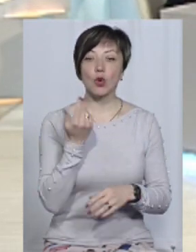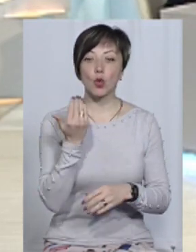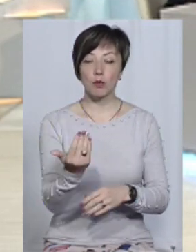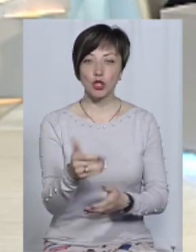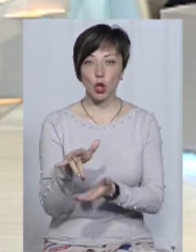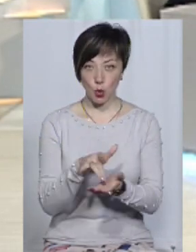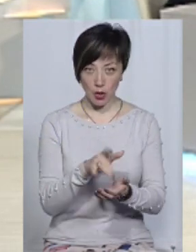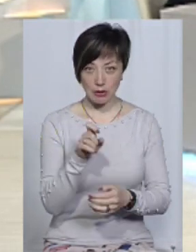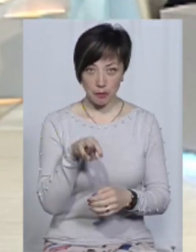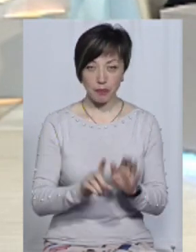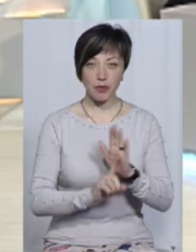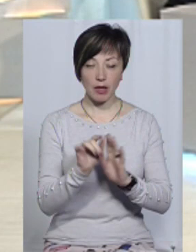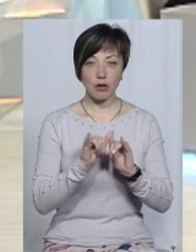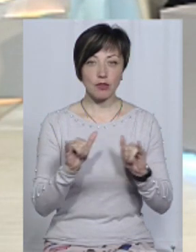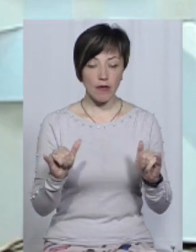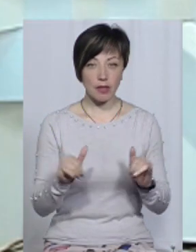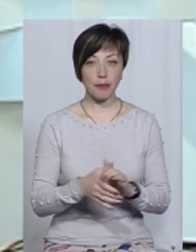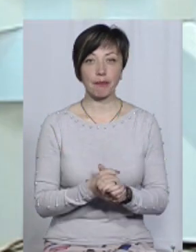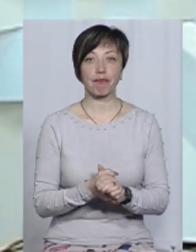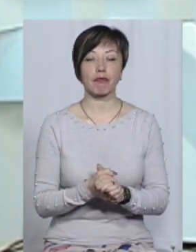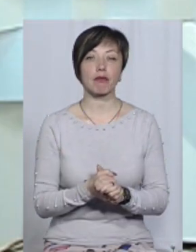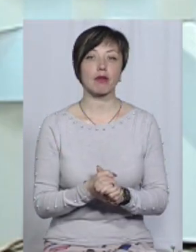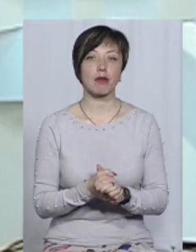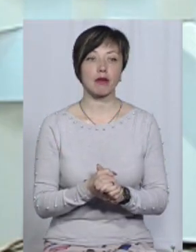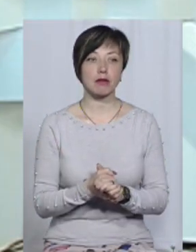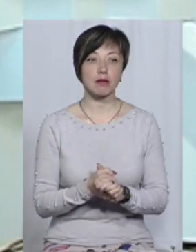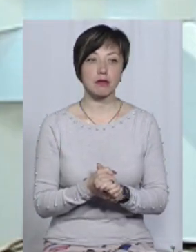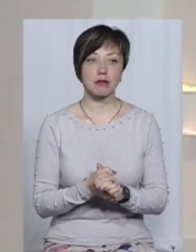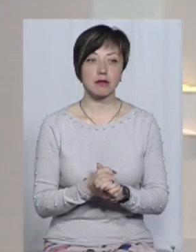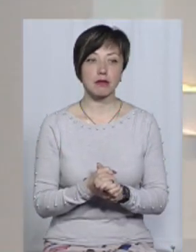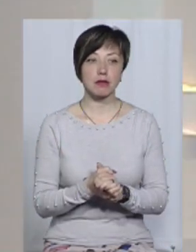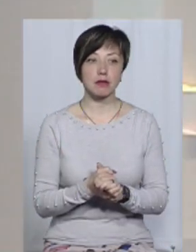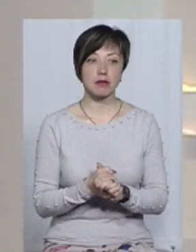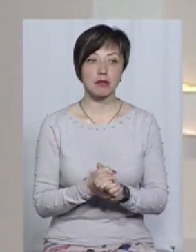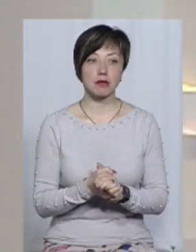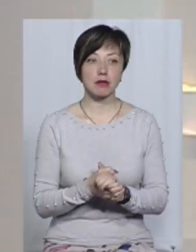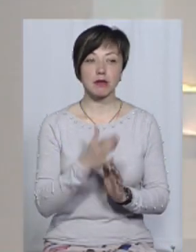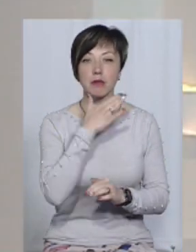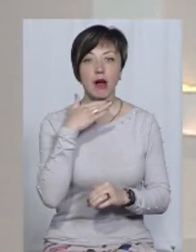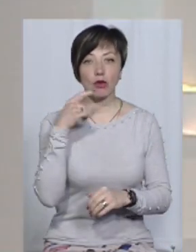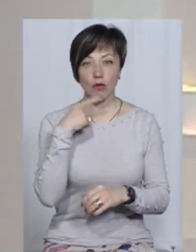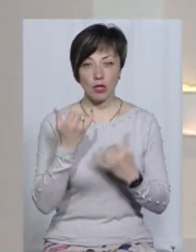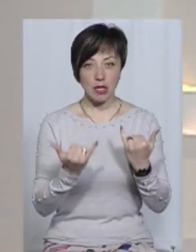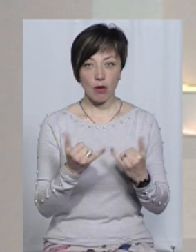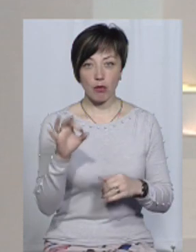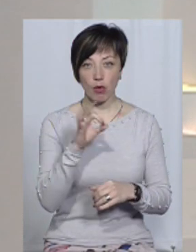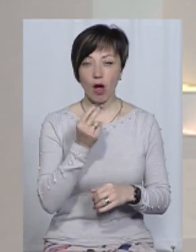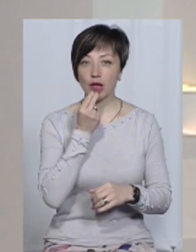туризм починає розвивати. До речі, про це багато говорять зараз,